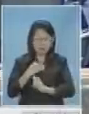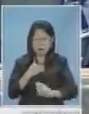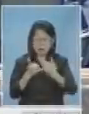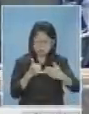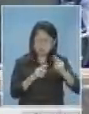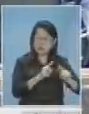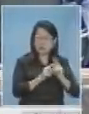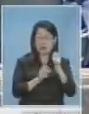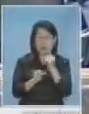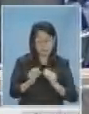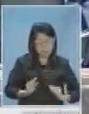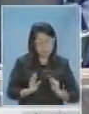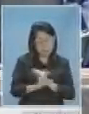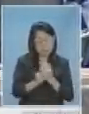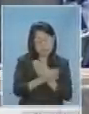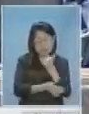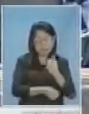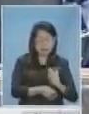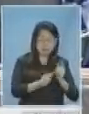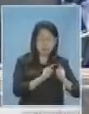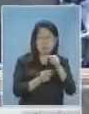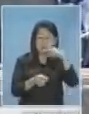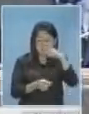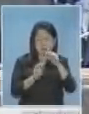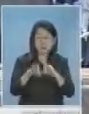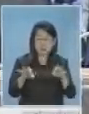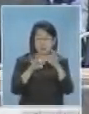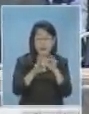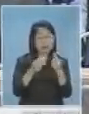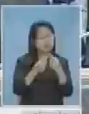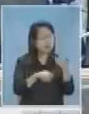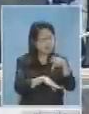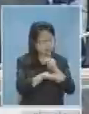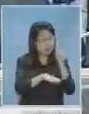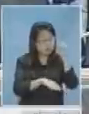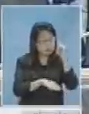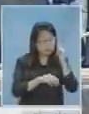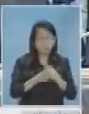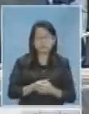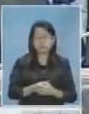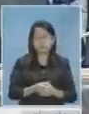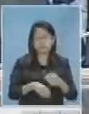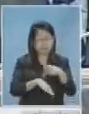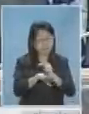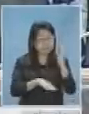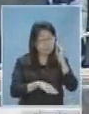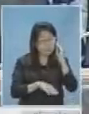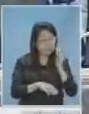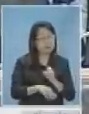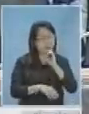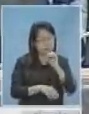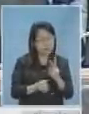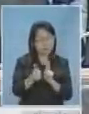ซึ่งมีความจำเป็นมากครับในประเทศของเราวันนี้ท่านประธานทราบไหมครับกรุณาเรียนไปยังท่านรองนายกนะ